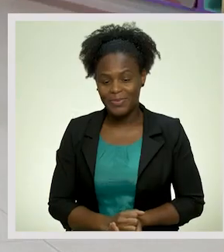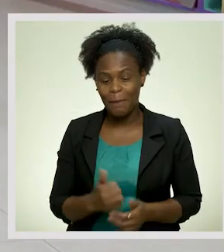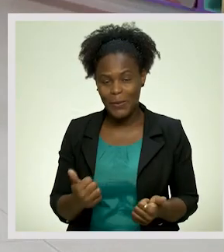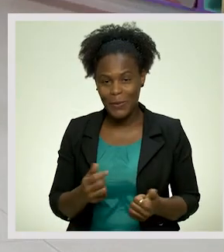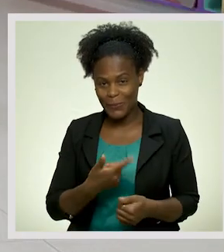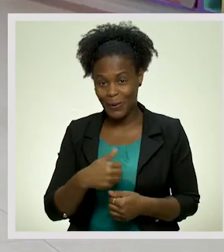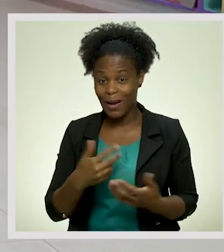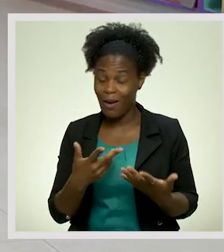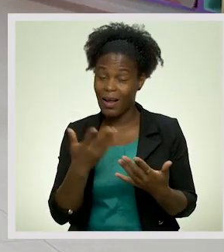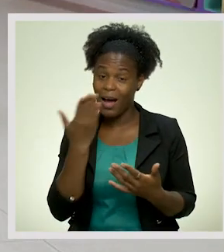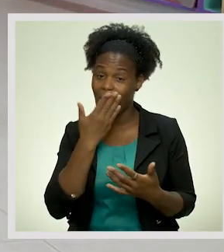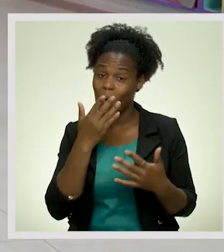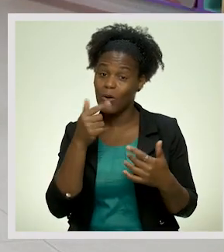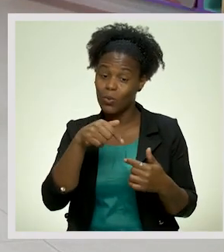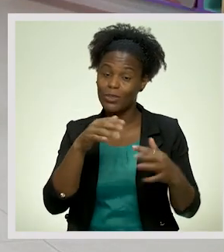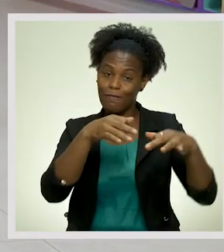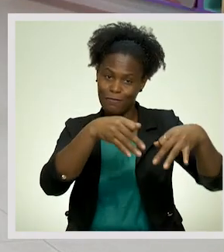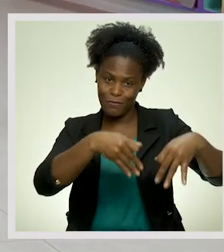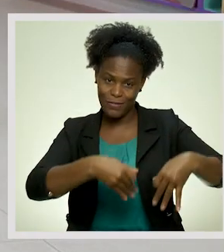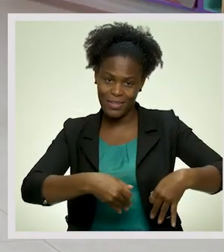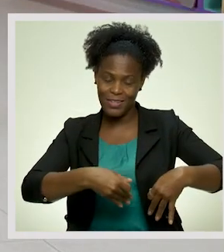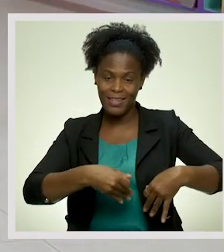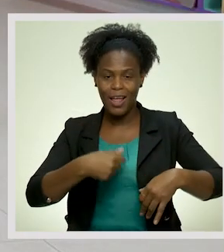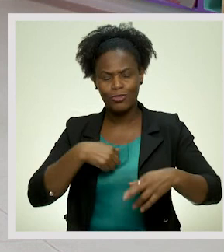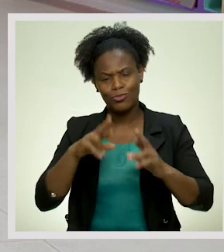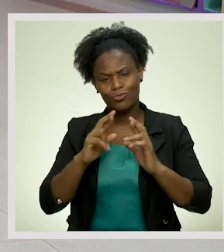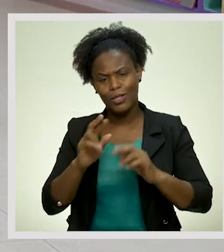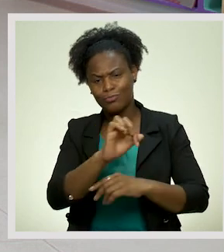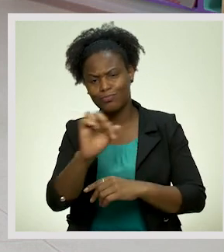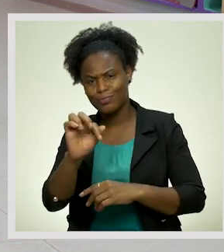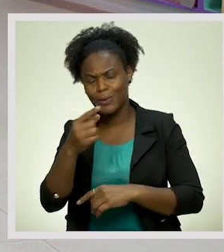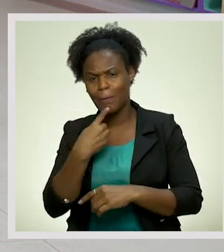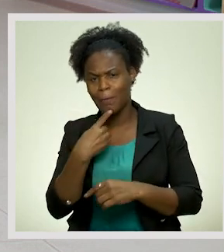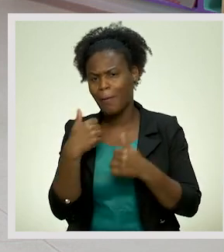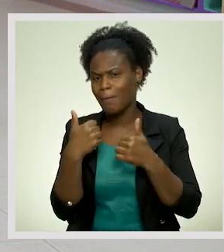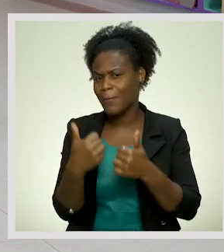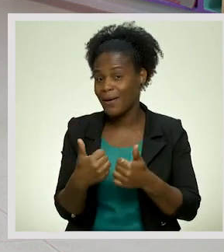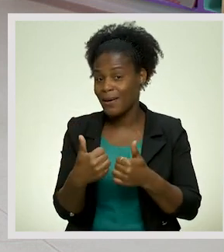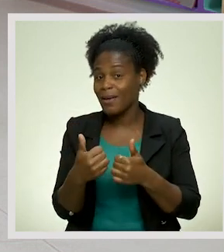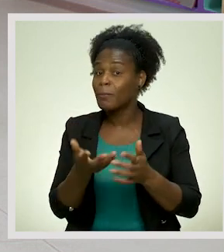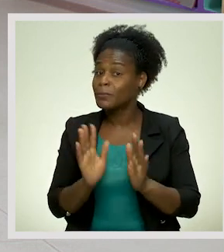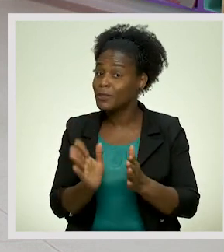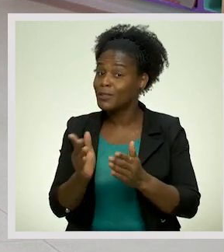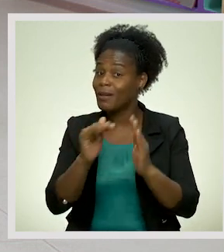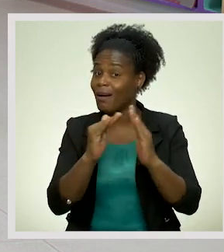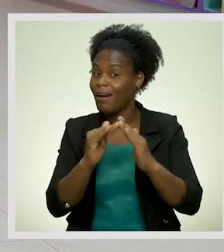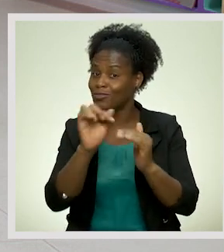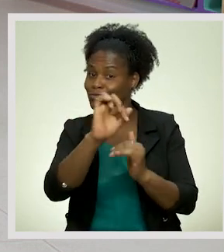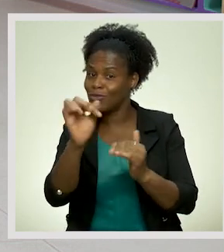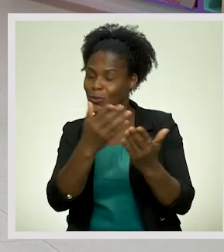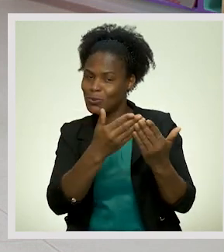Bon, nous arrivons à la fin de notre cours d'aujourd'hui. J'espère que vous avez bien compris. Il faut étudier à la